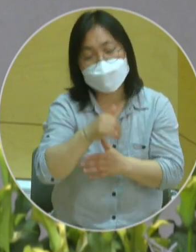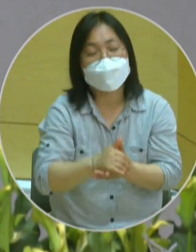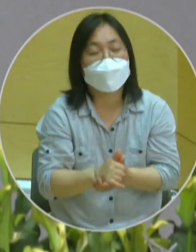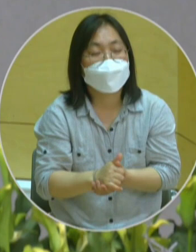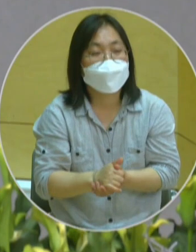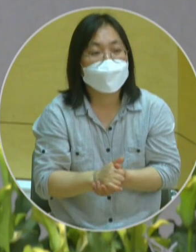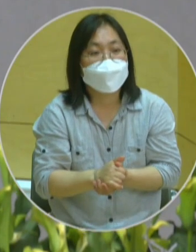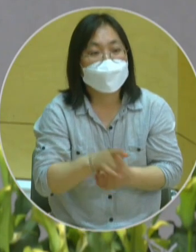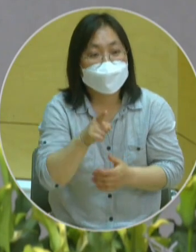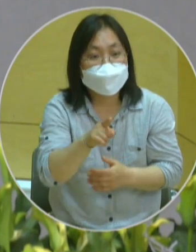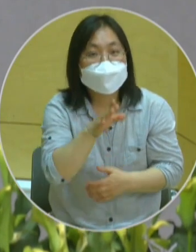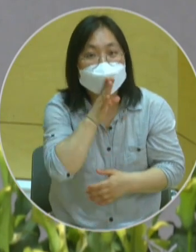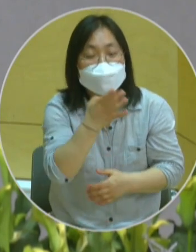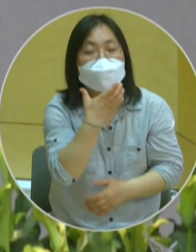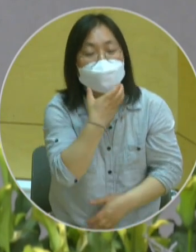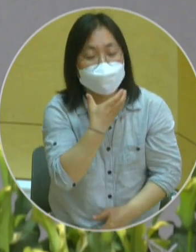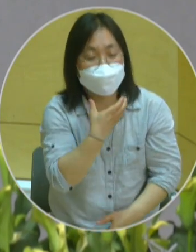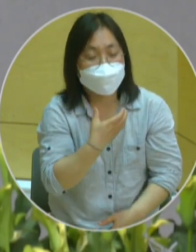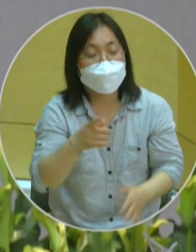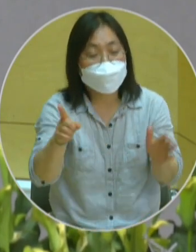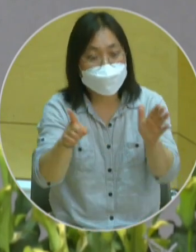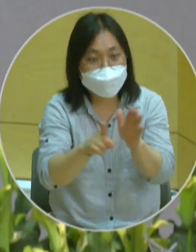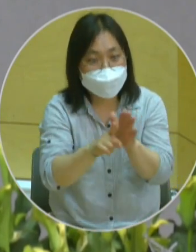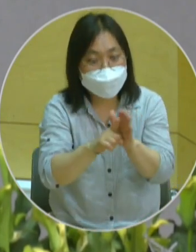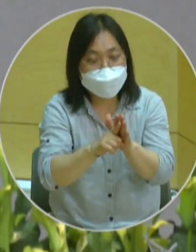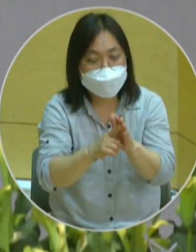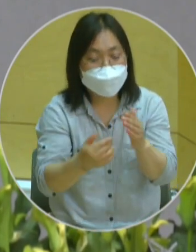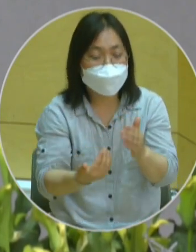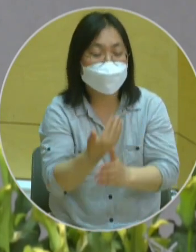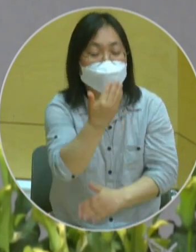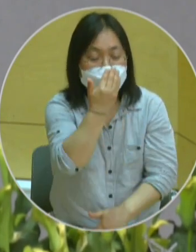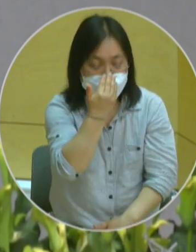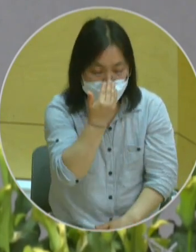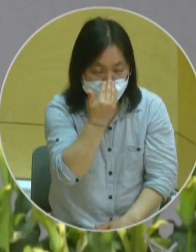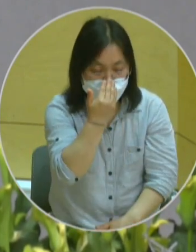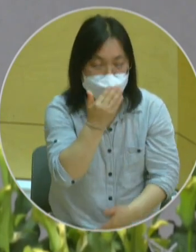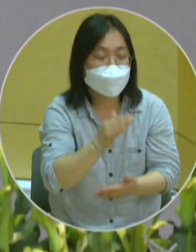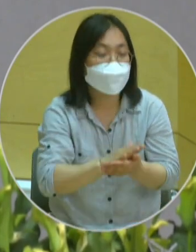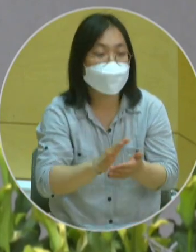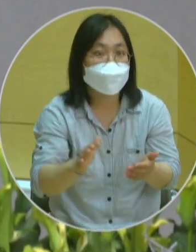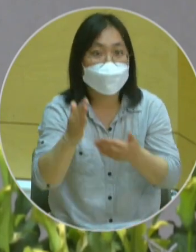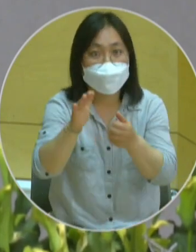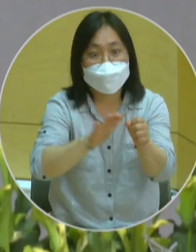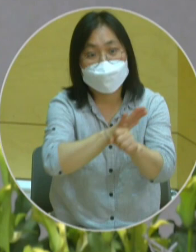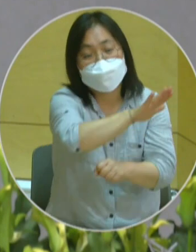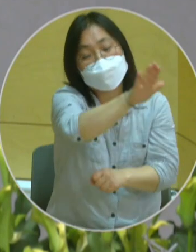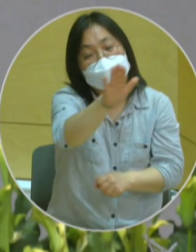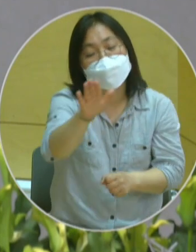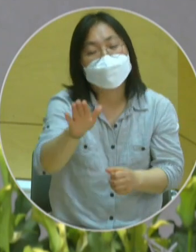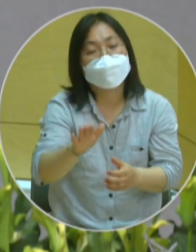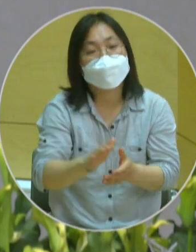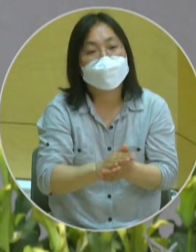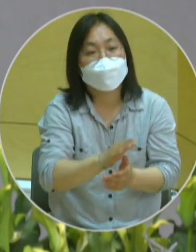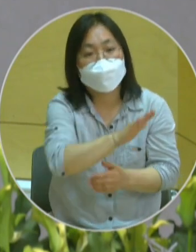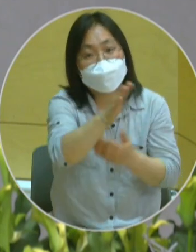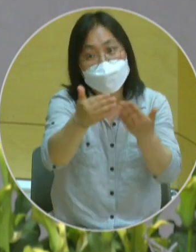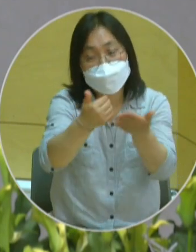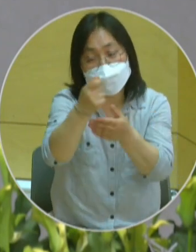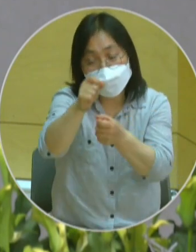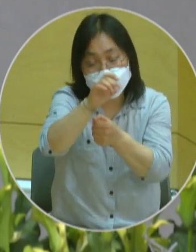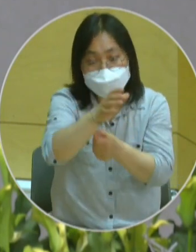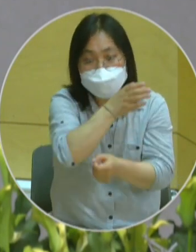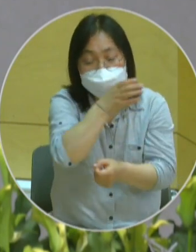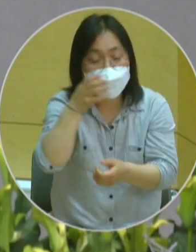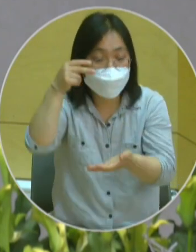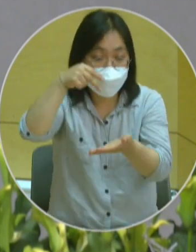있다는 것, 그것이 바로 아브라함의 믿음에서 나온 겸손함입니다. 사랑하는 여러분, 우리가 하나님 앞에 감히 설